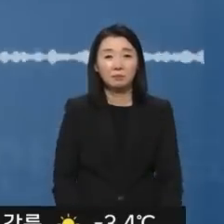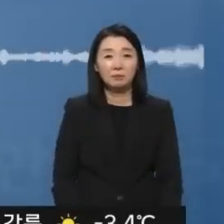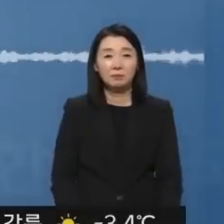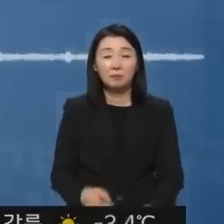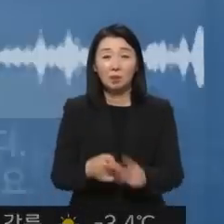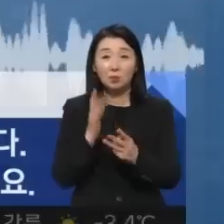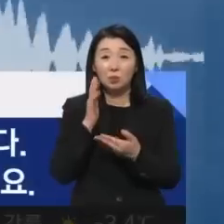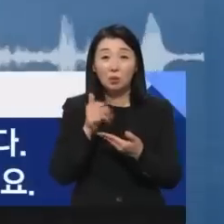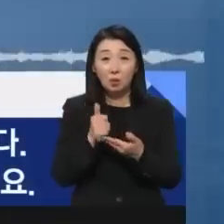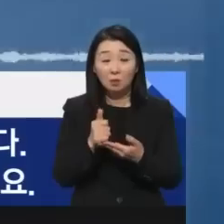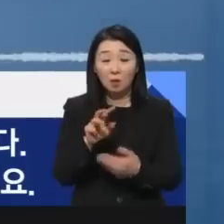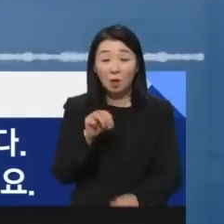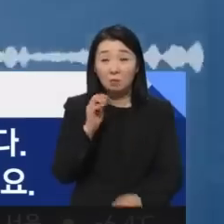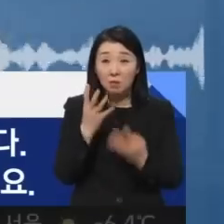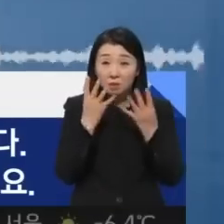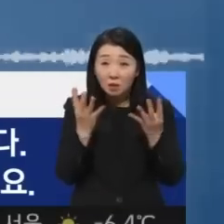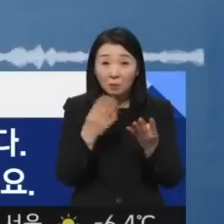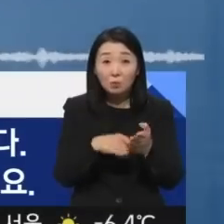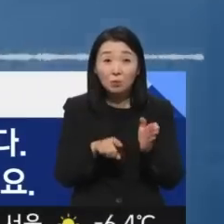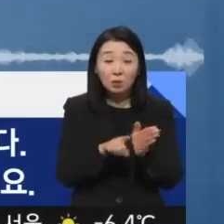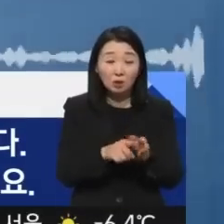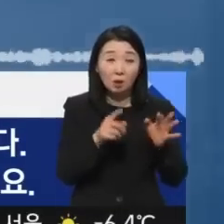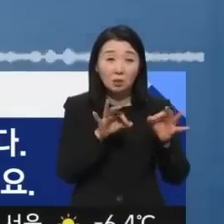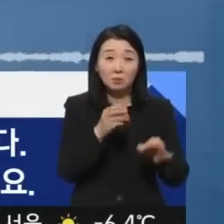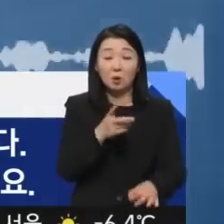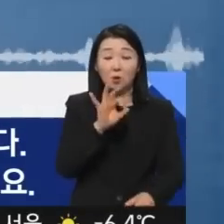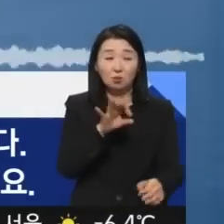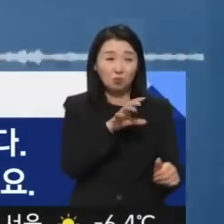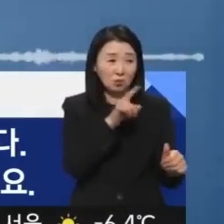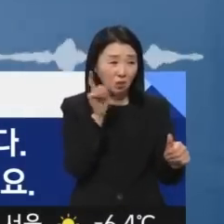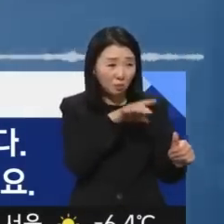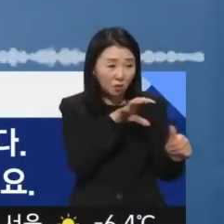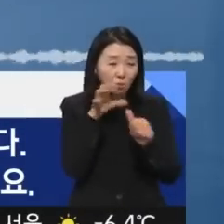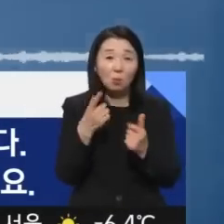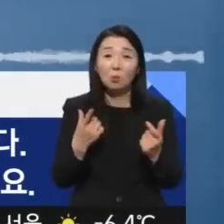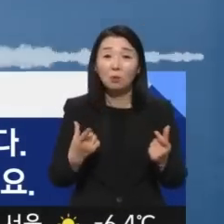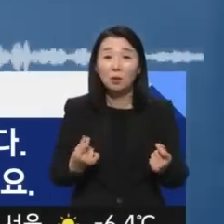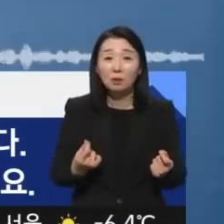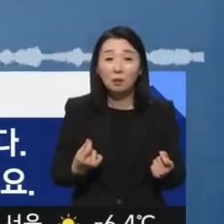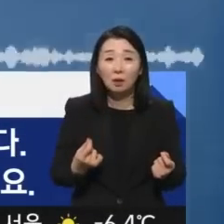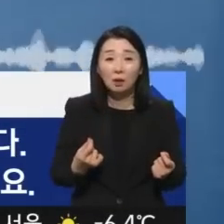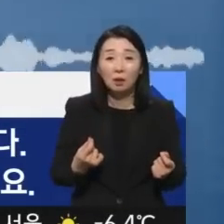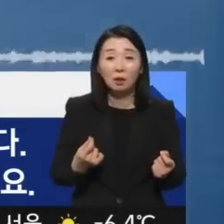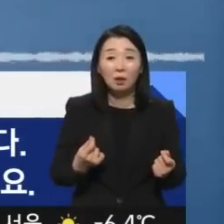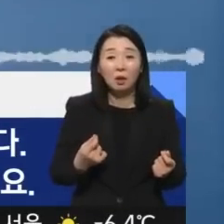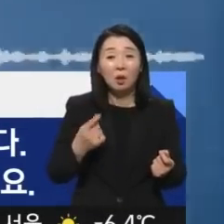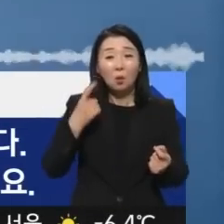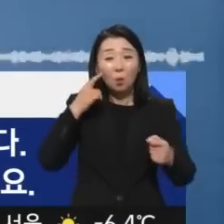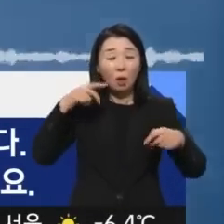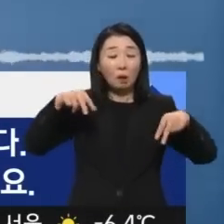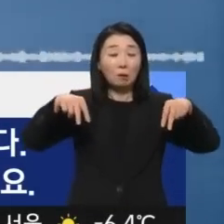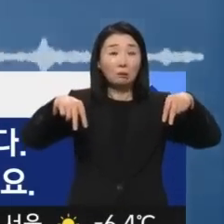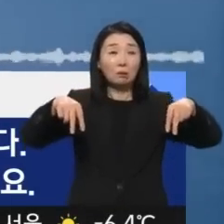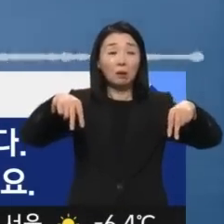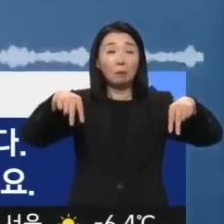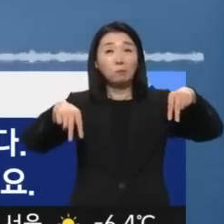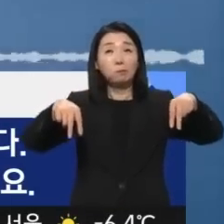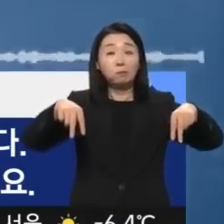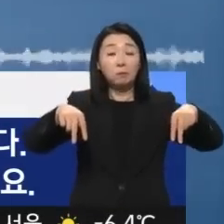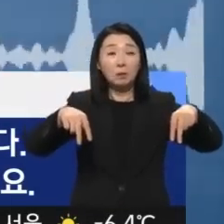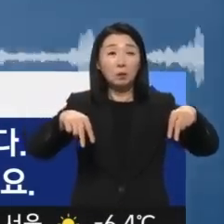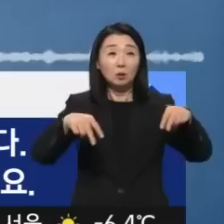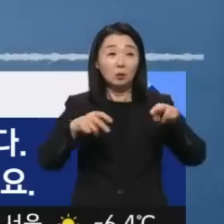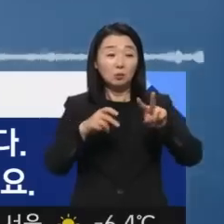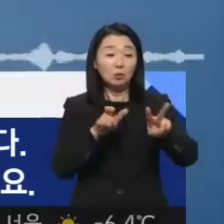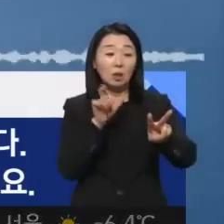윤석열 대통령이 MB 사면을 위해 김경수 지사를 이용하는 것 같습니다. 기계적인 균형을 위해서 두 사람 이름을 넣었지만